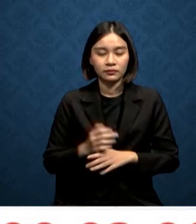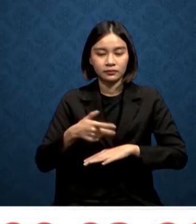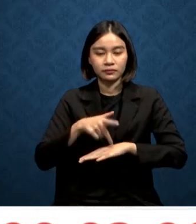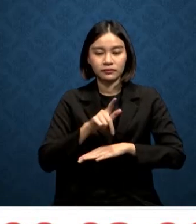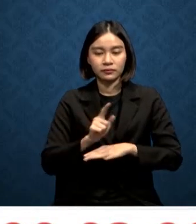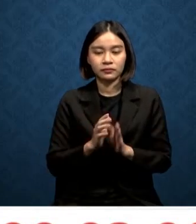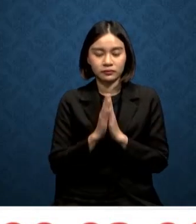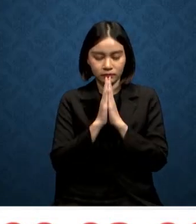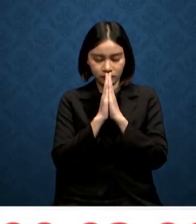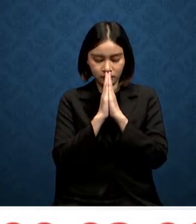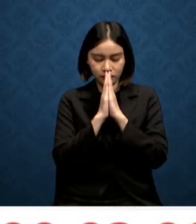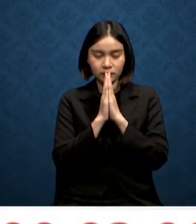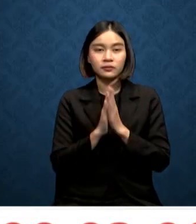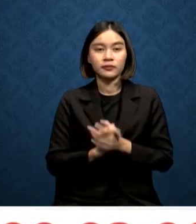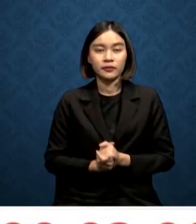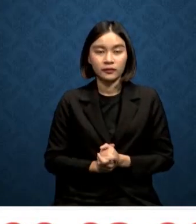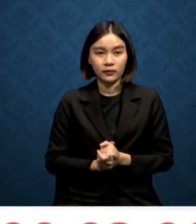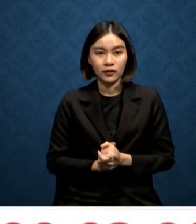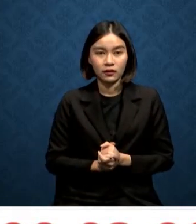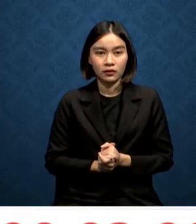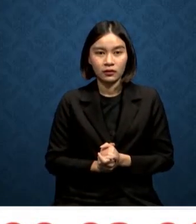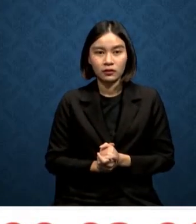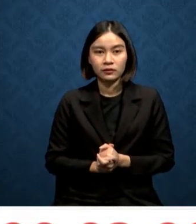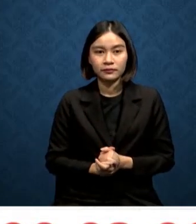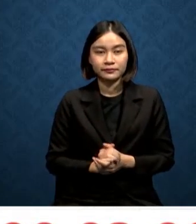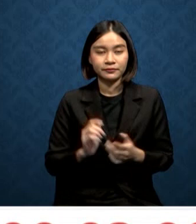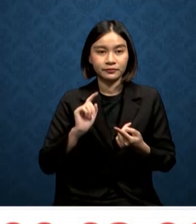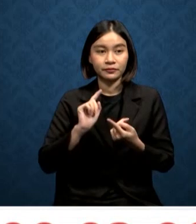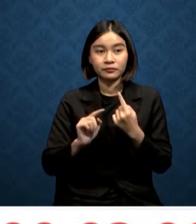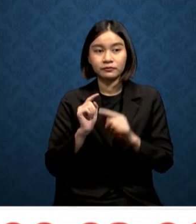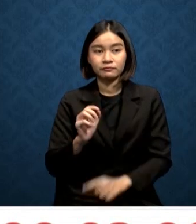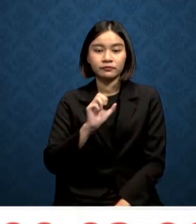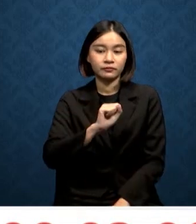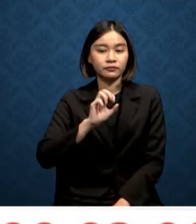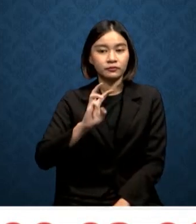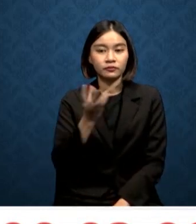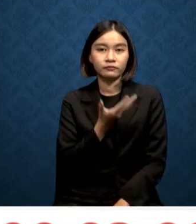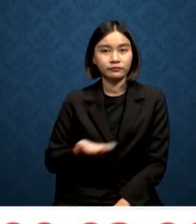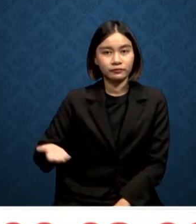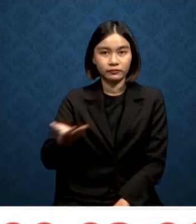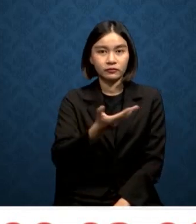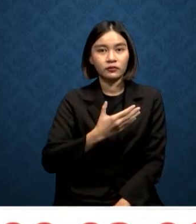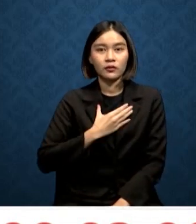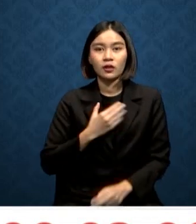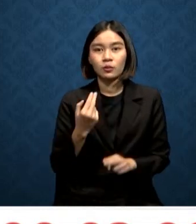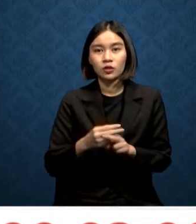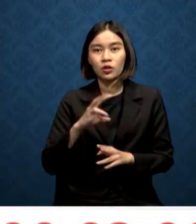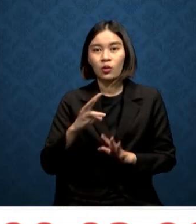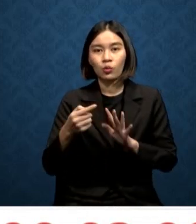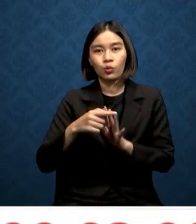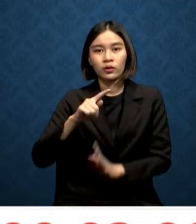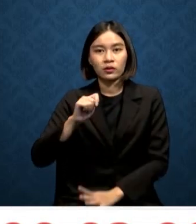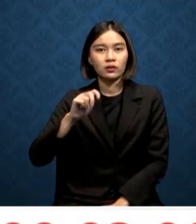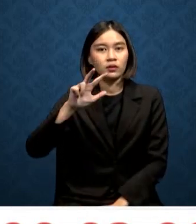กราบเรียนท่านประธานที่เคารพครับท่านเพื่อนสมาชิกวุฒิสภาที่รักทุกท่านครับผมนาวตรีวุฒิพงษ์พงษ์สุวร